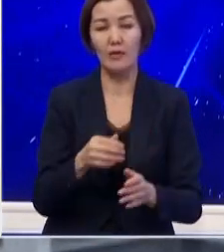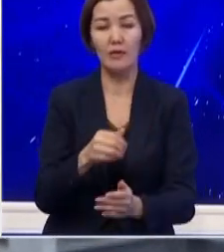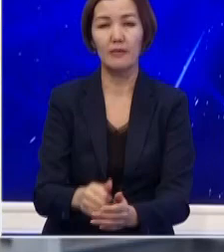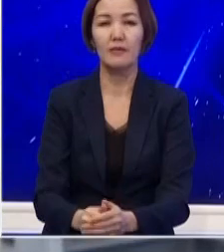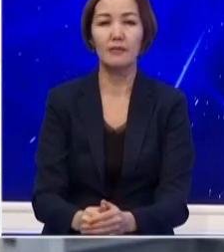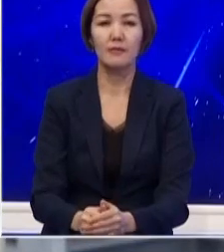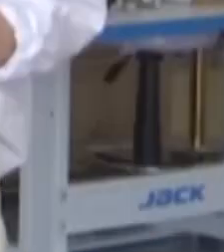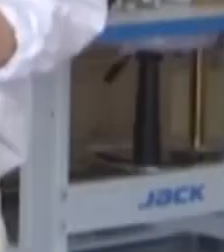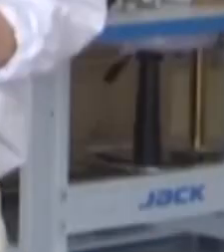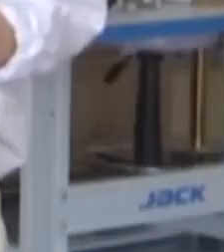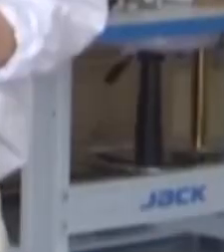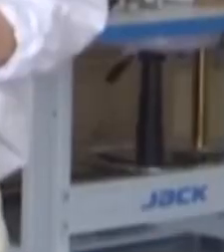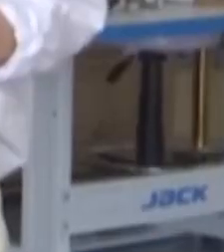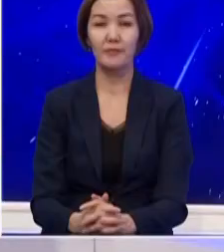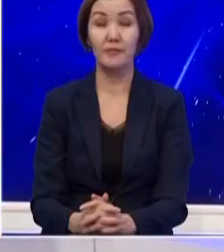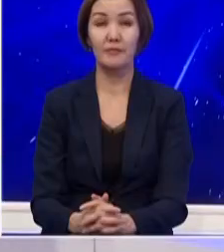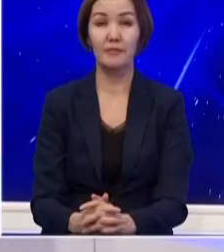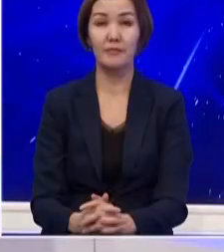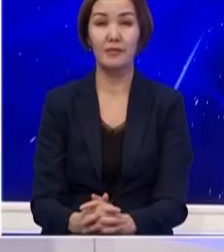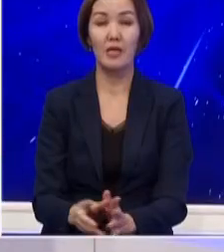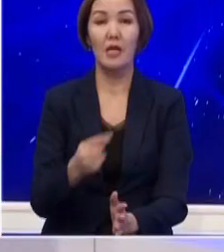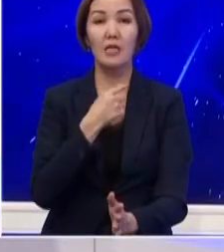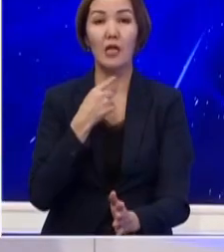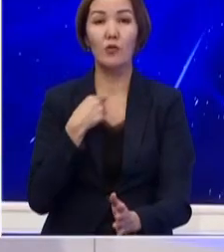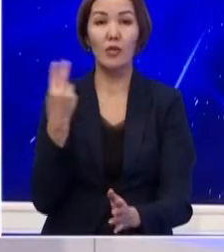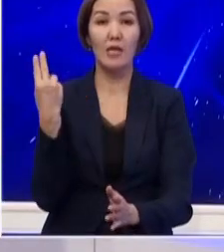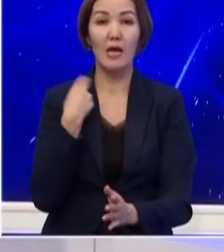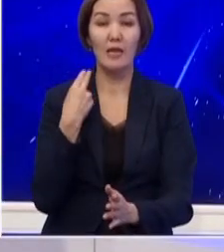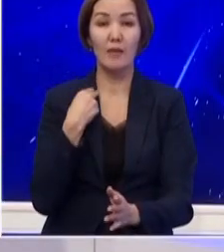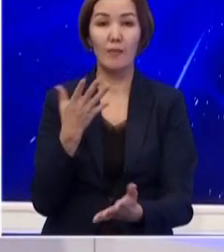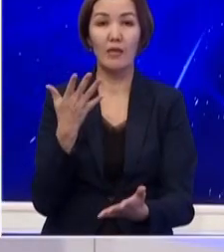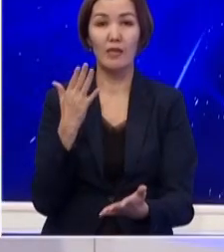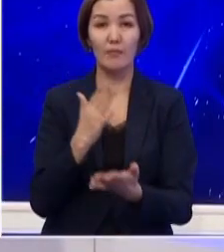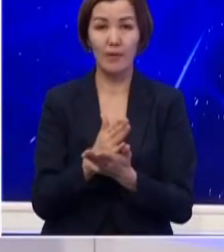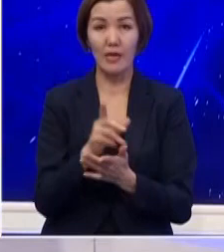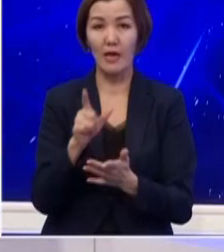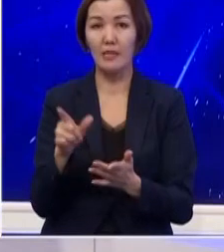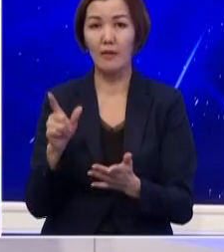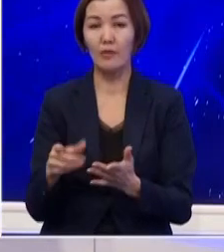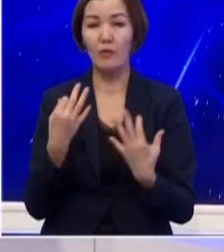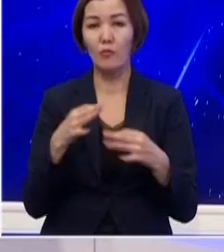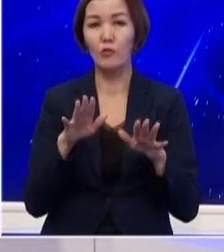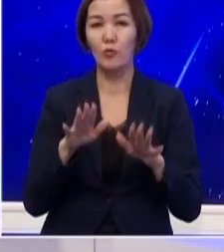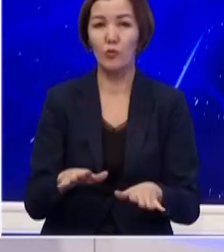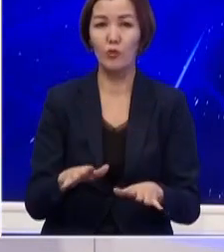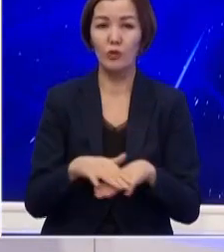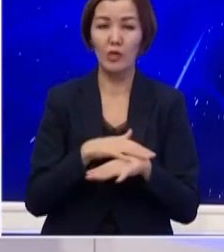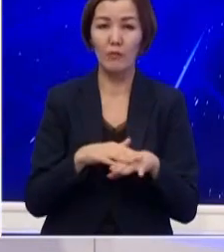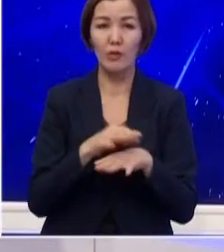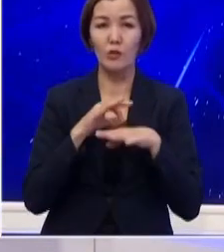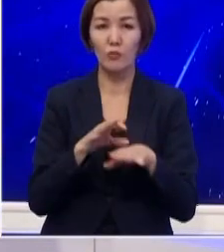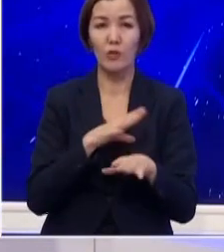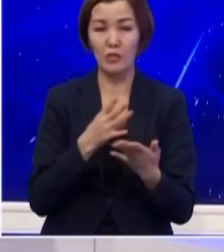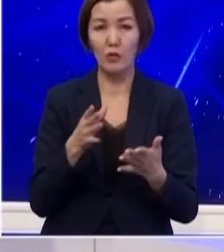Ержан Дүйсенжет, СУ телеарнасы. Талдықорғанда алимент бойынша борышкерлерге арналған бос орындар жәрмеңкесі ұйымдастырылды.